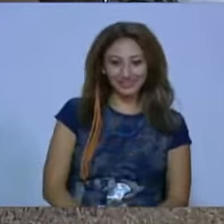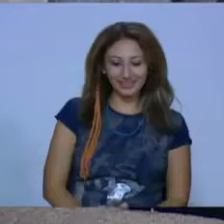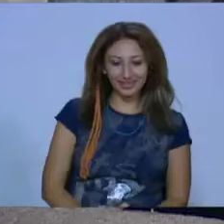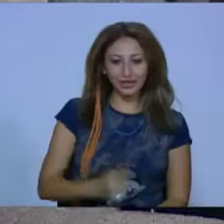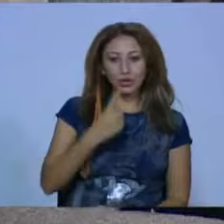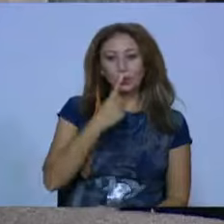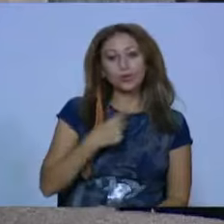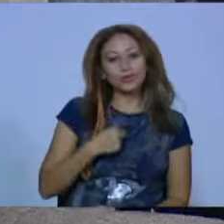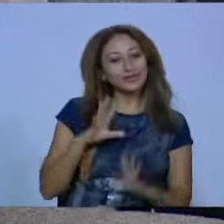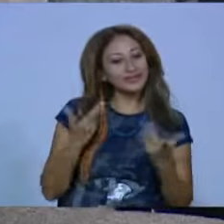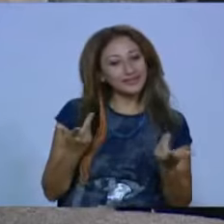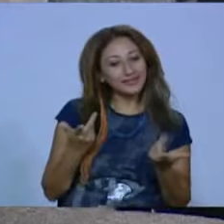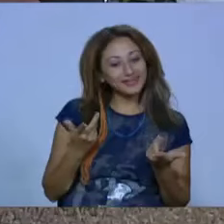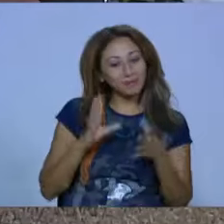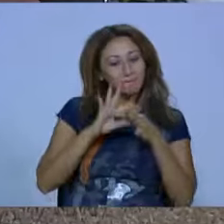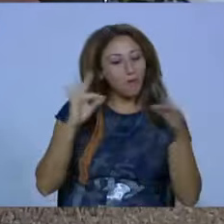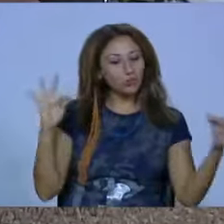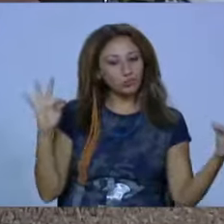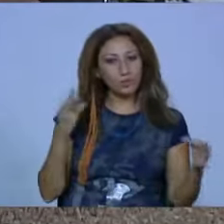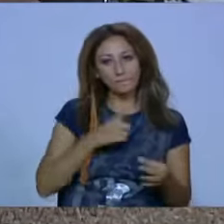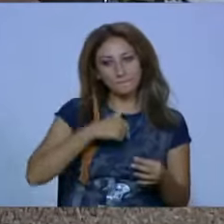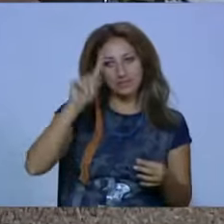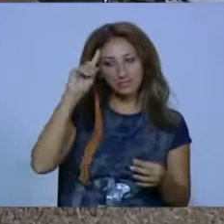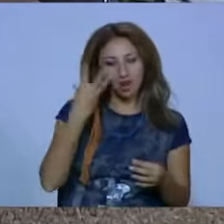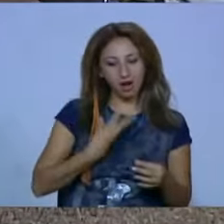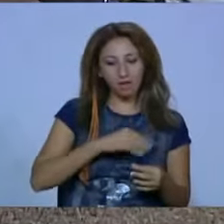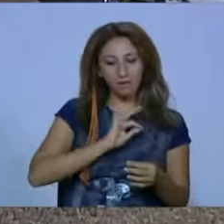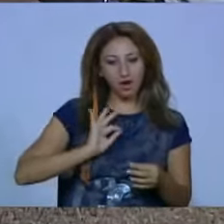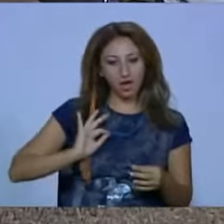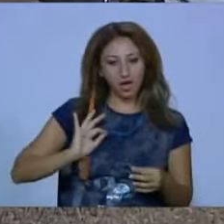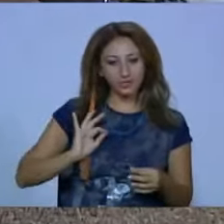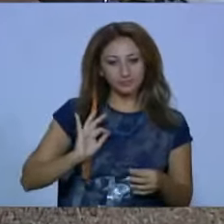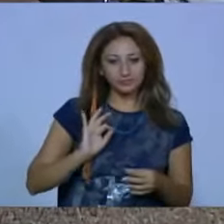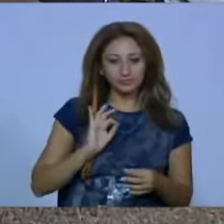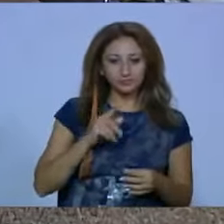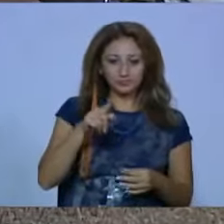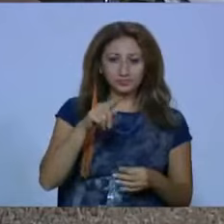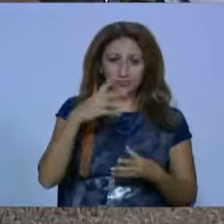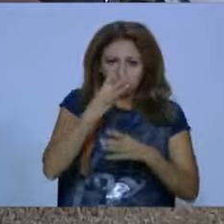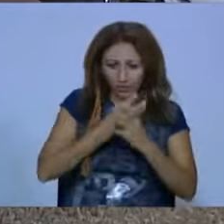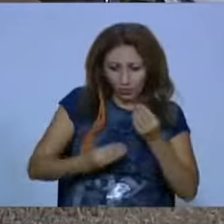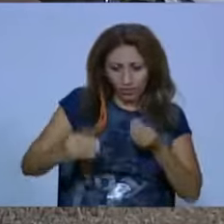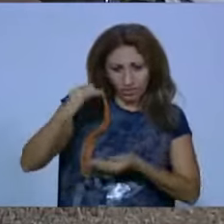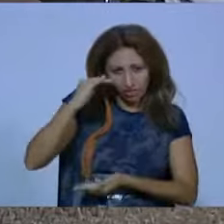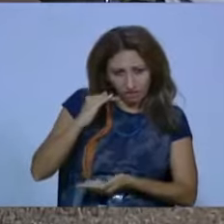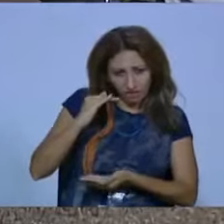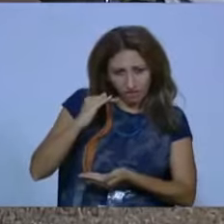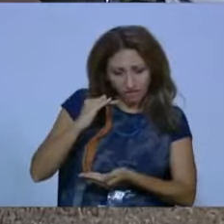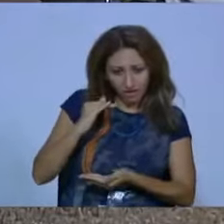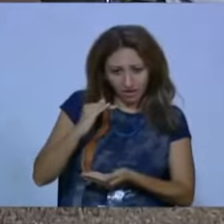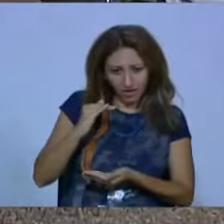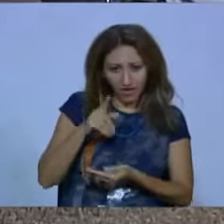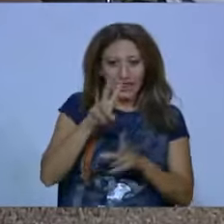احكي لي ايه الموضوع. بسم الله الرحمن الرحيم. هو في الاول وهي طفله صغيره لاحظت ان هي بتقعد